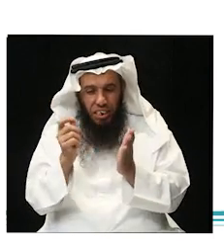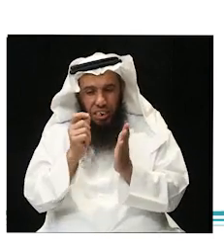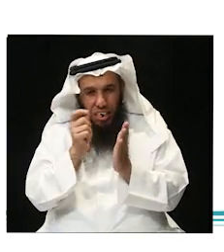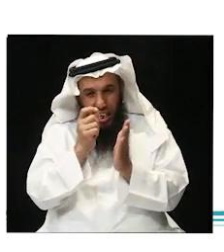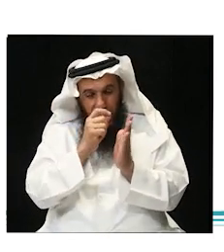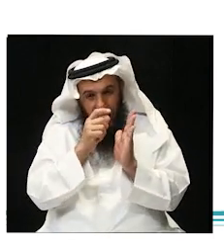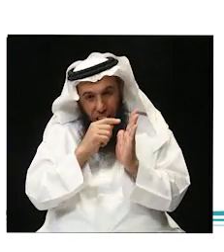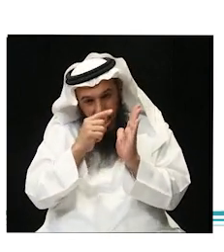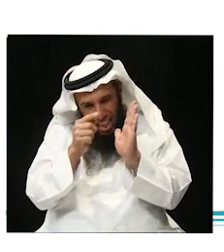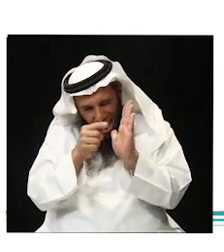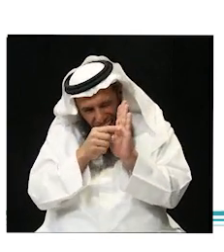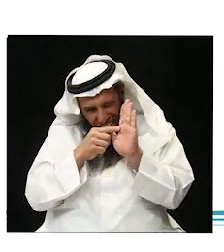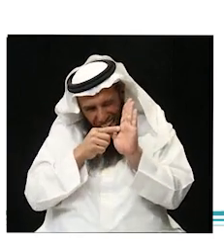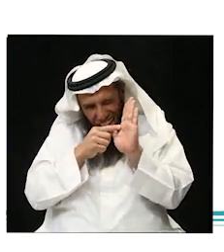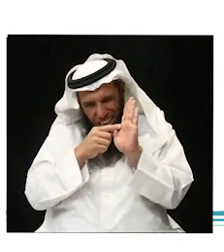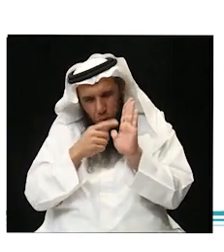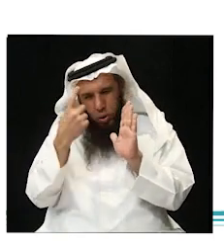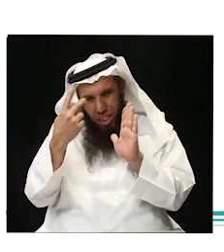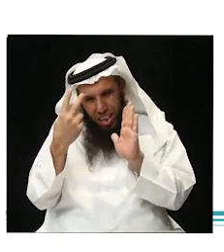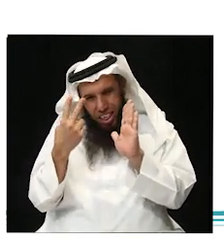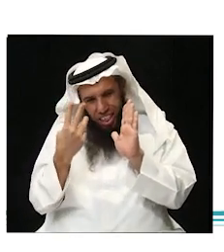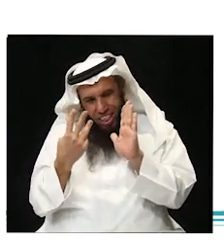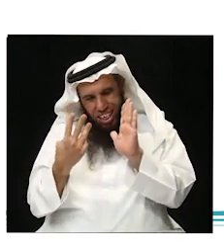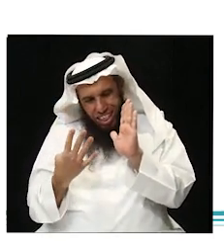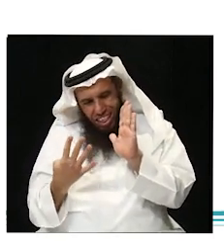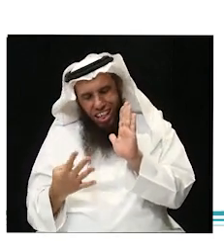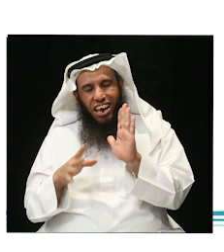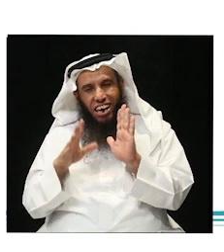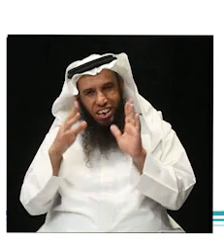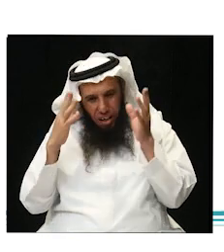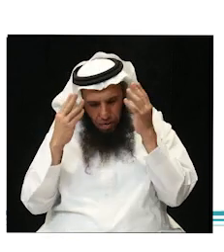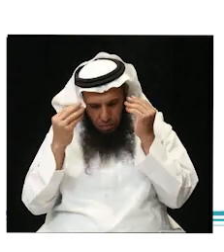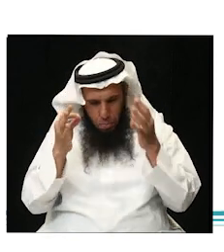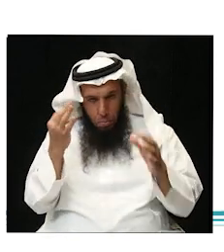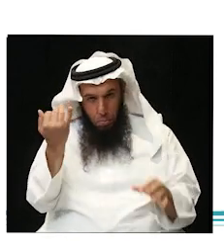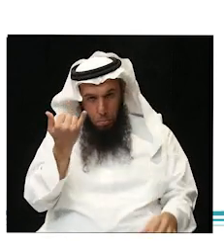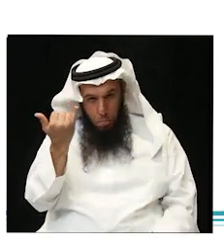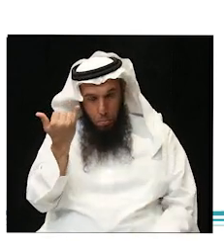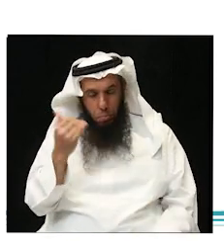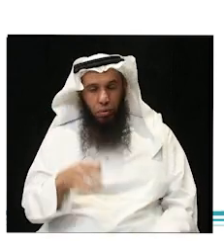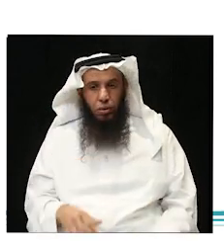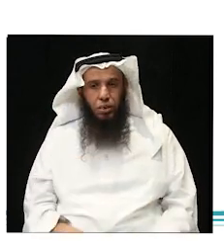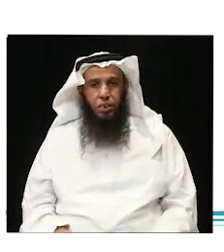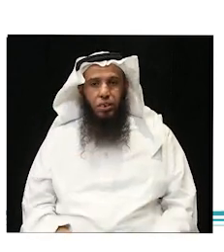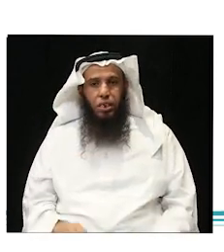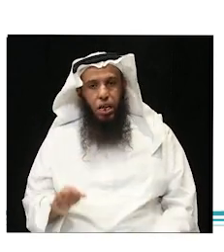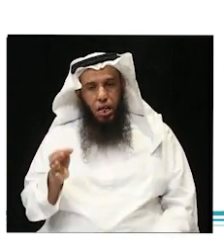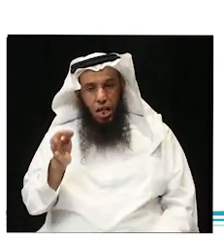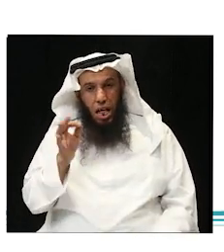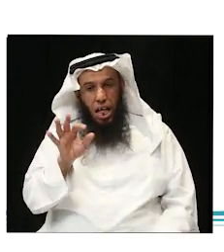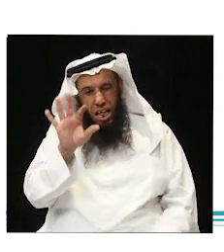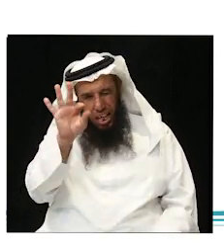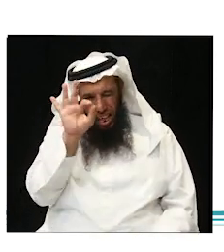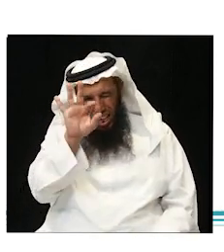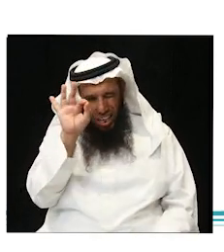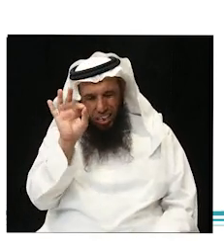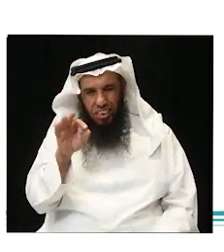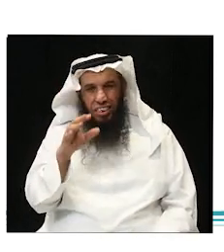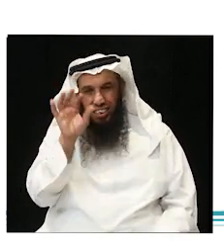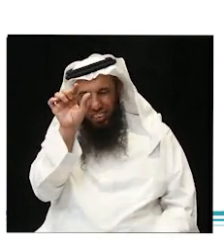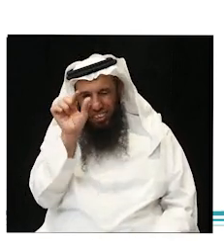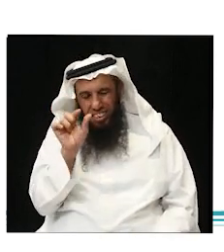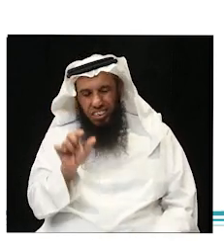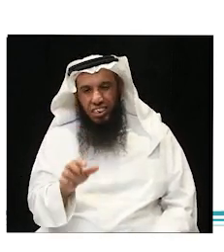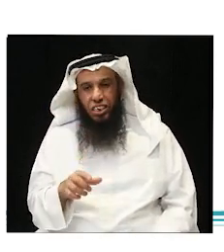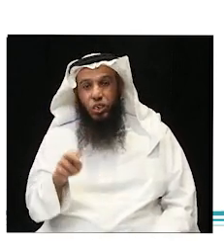تحت خط، هذا رقم 1، رقم 2، رقم 3، حتى نجمع لكم أفكار الدرس في عدة نقاط. أولا السؤال